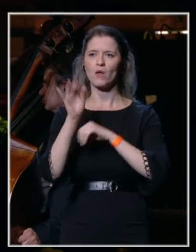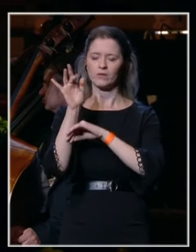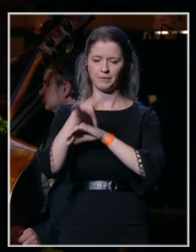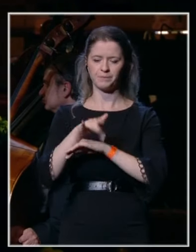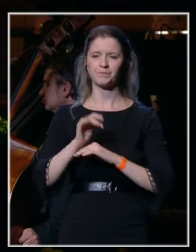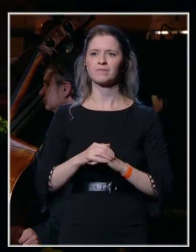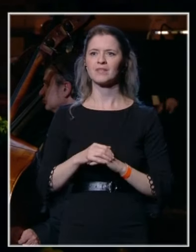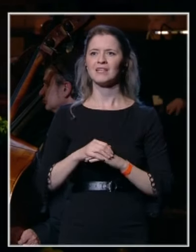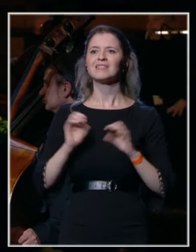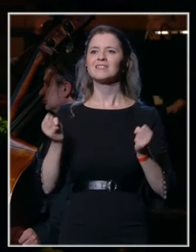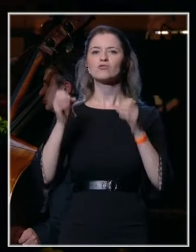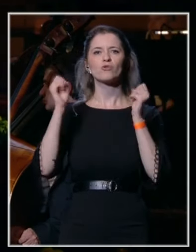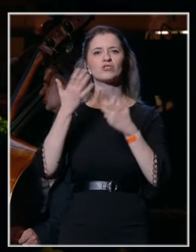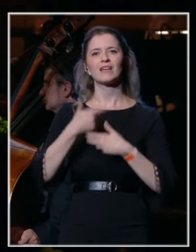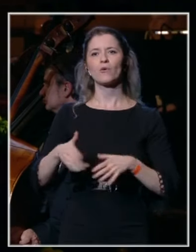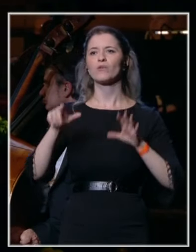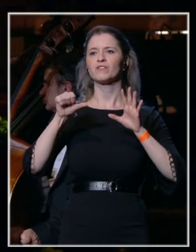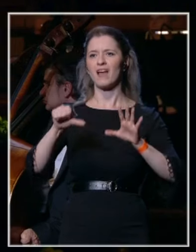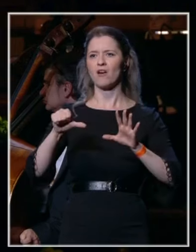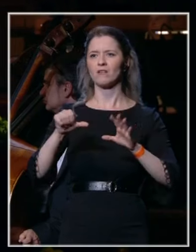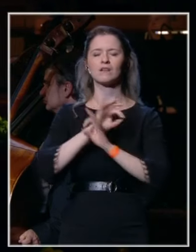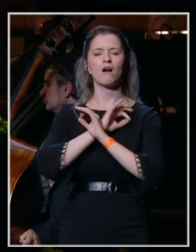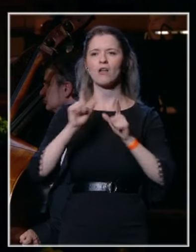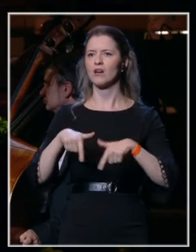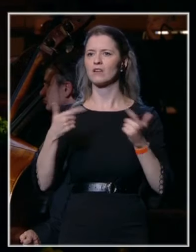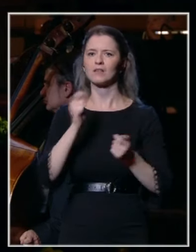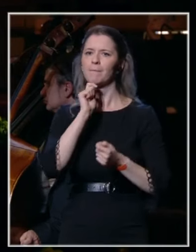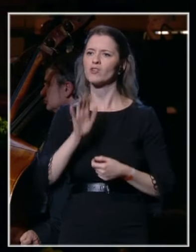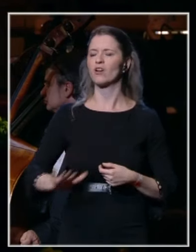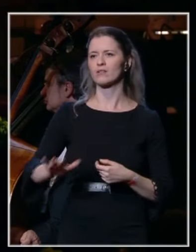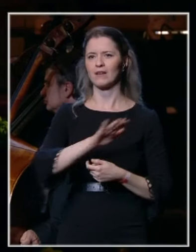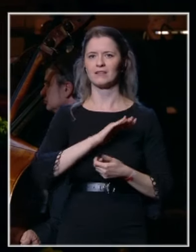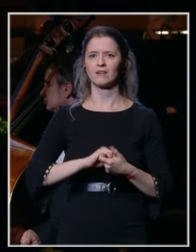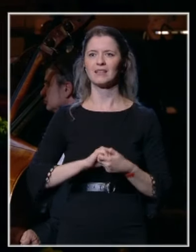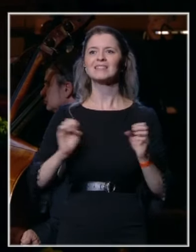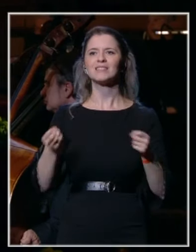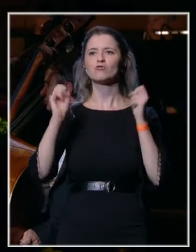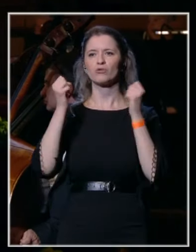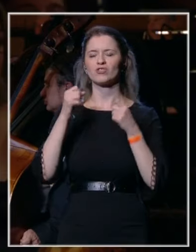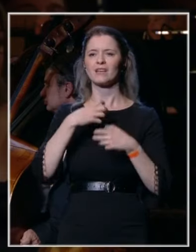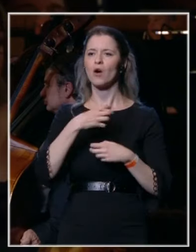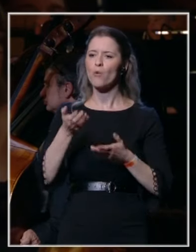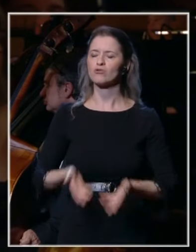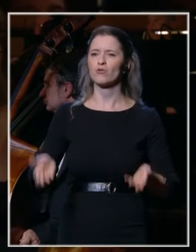Dicsőség 56 halhatatlan magyarjainak, dicsőség a hősöknek.